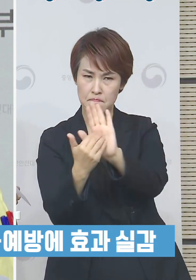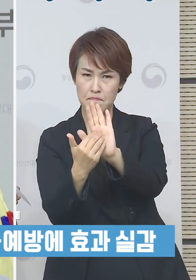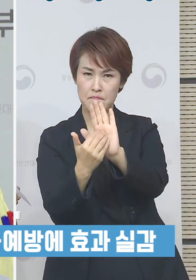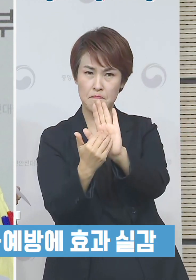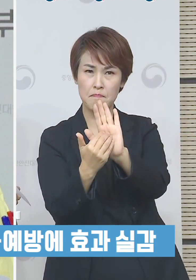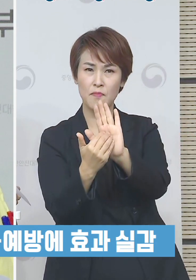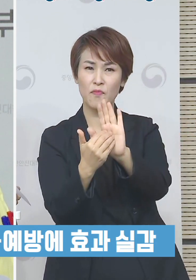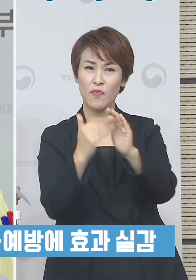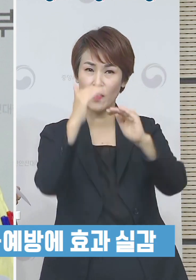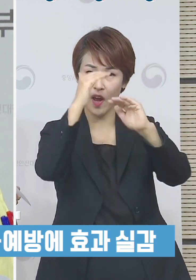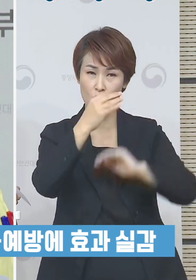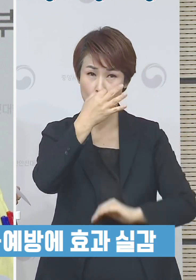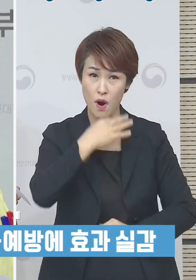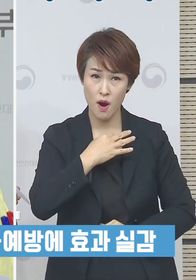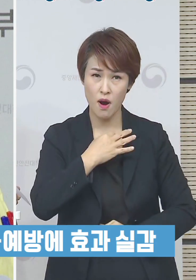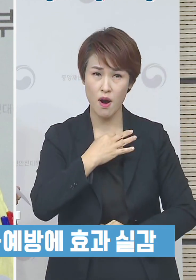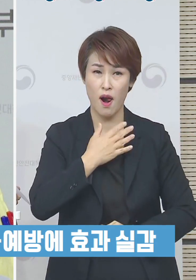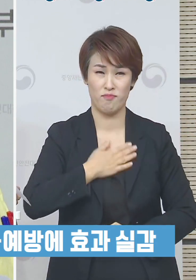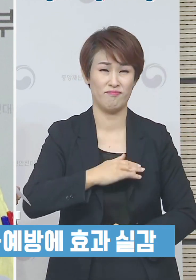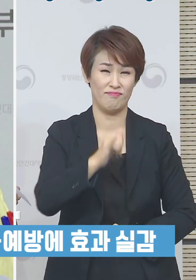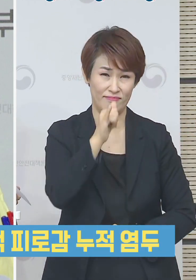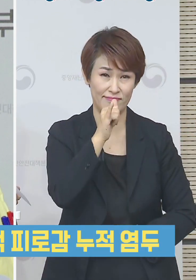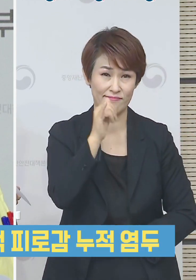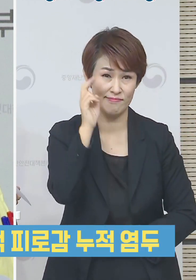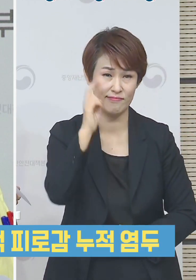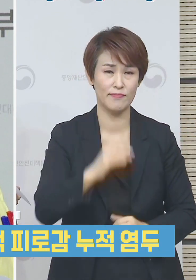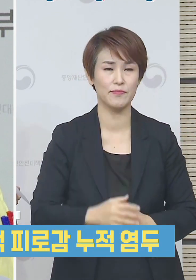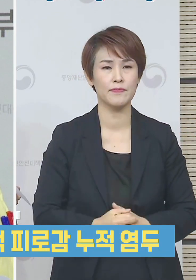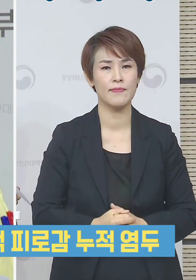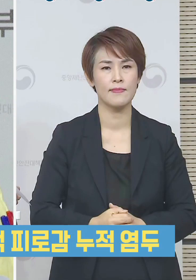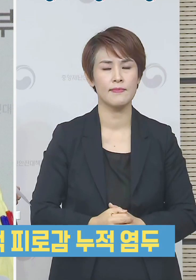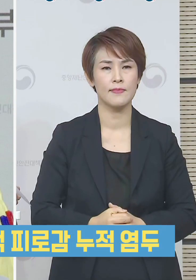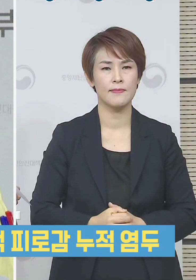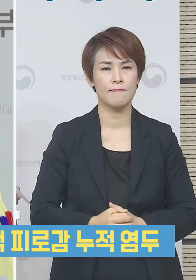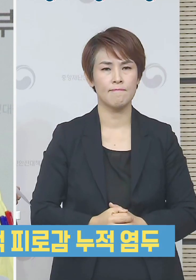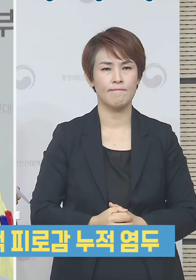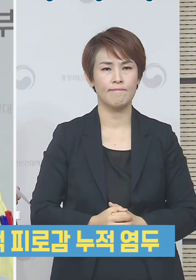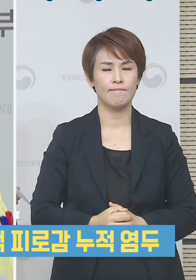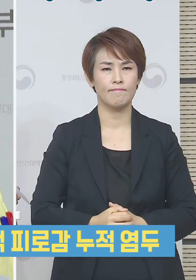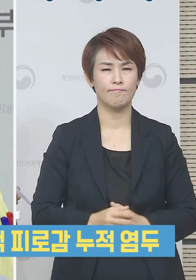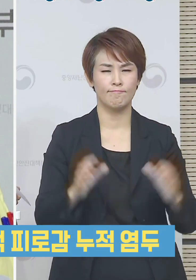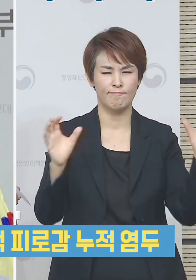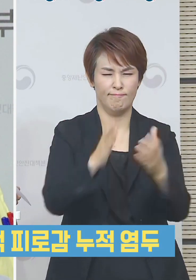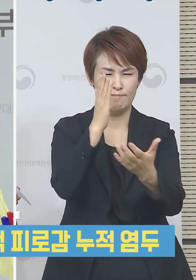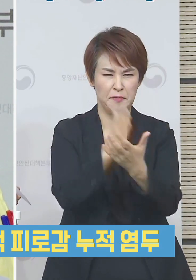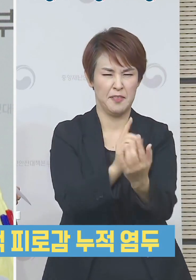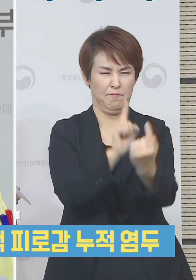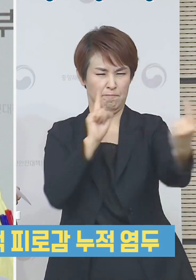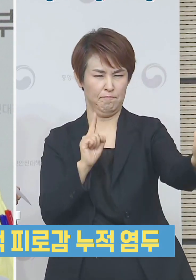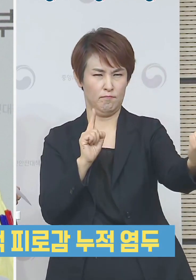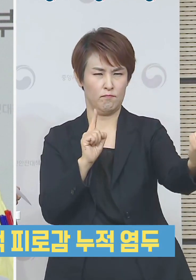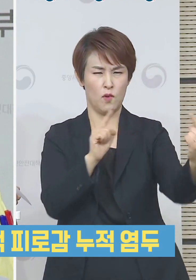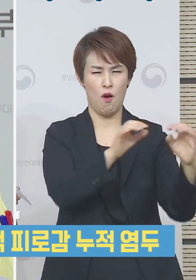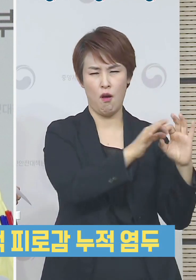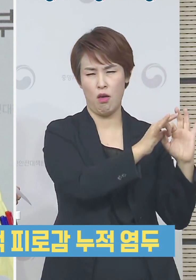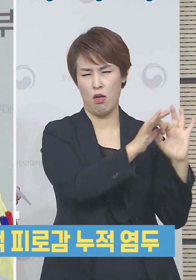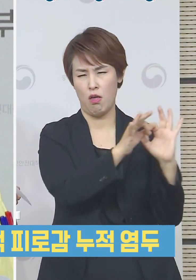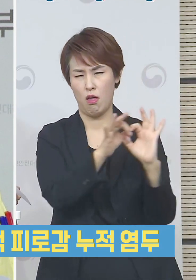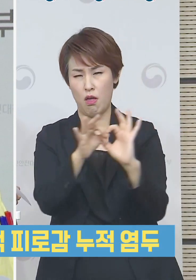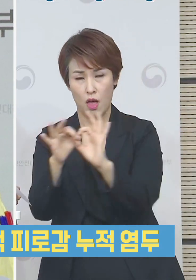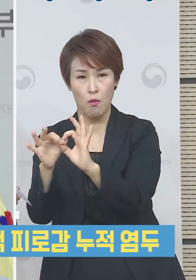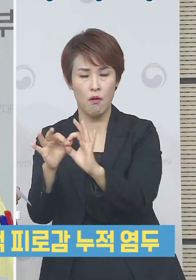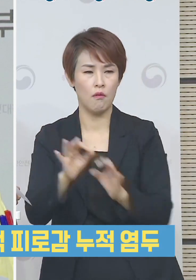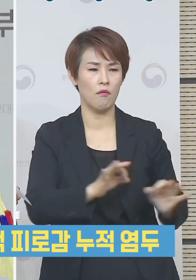대해서는 충분히 이해하고 계시리라고 봅니다. 다만 이러한 강력한 조치가 장기간 지속됨에 따라서 경제 사회의